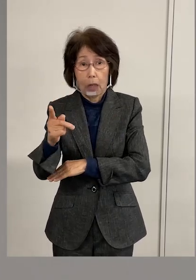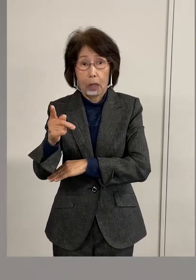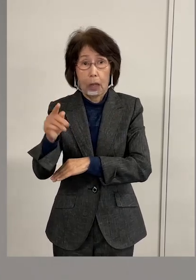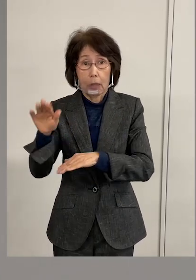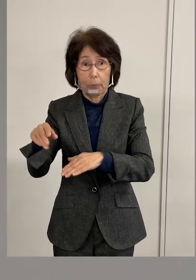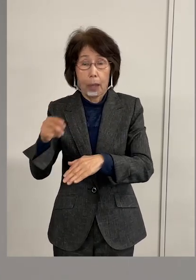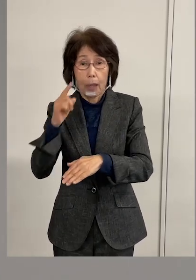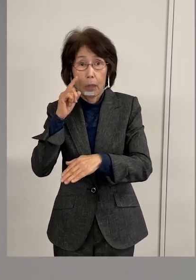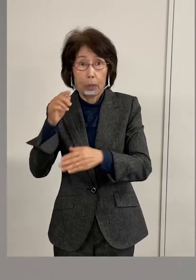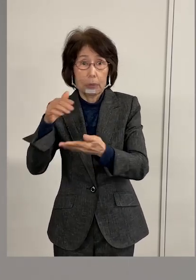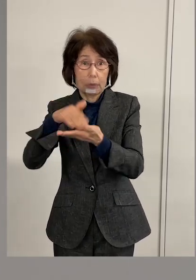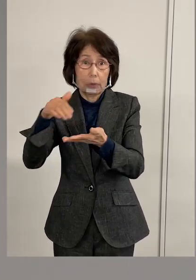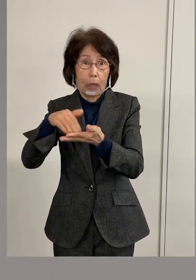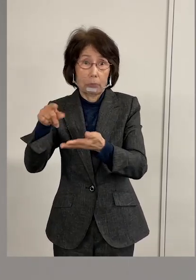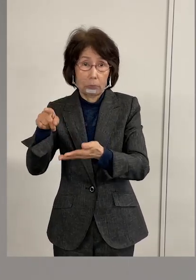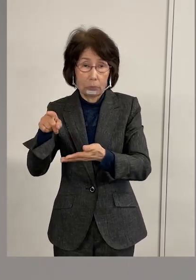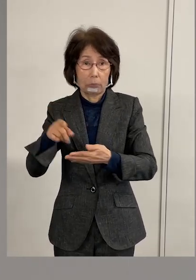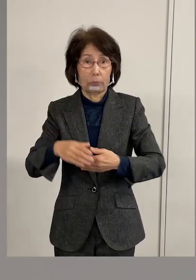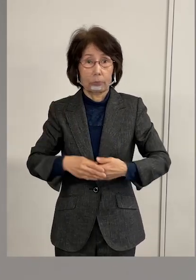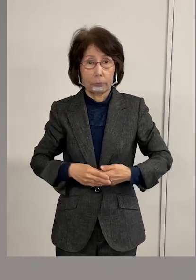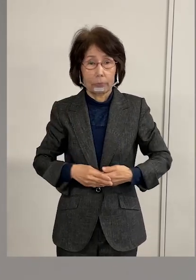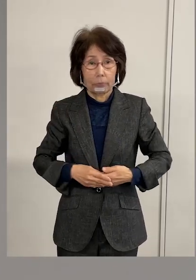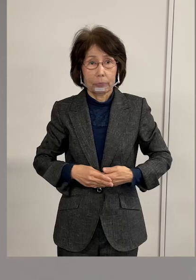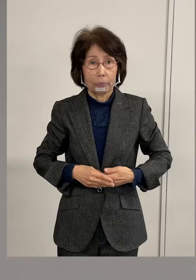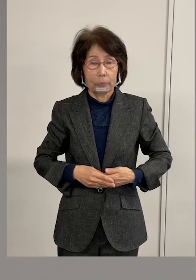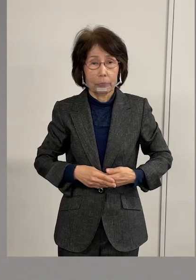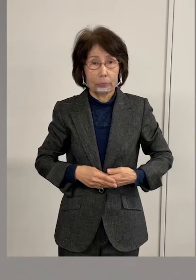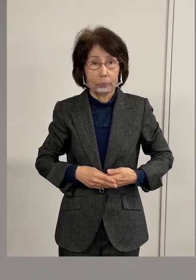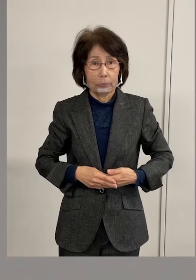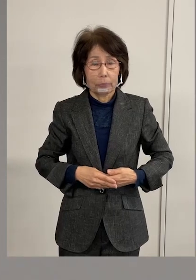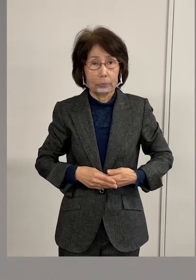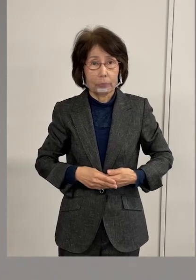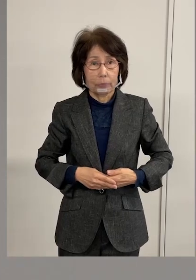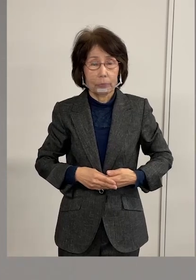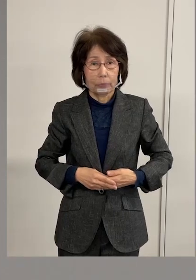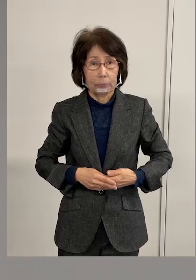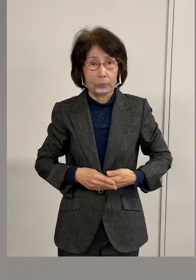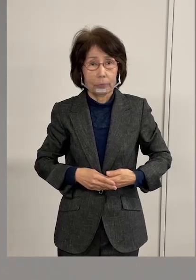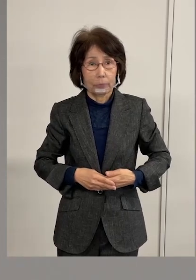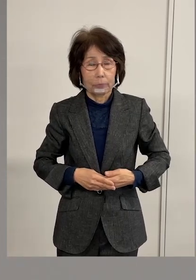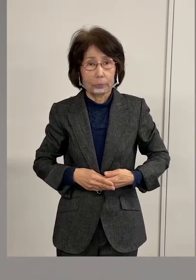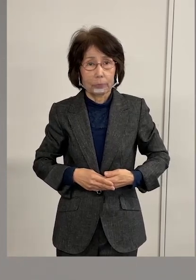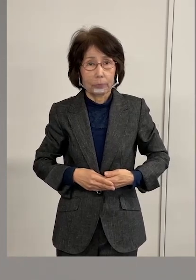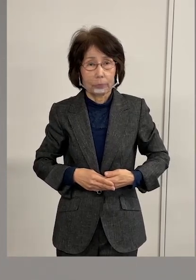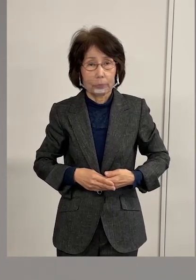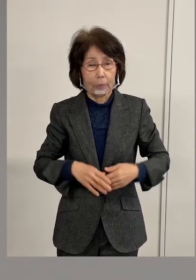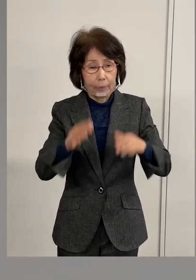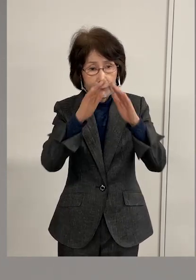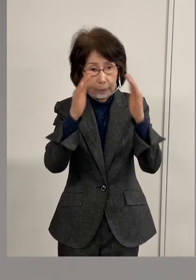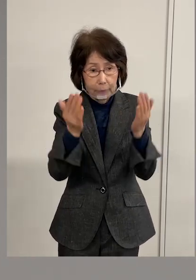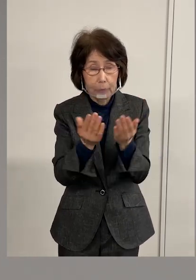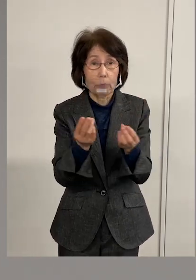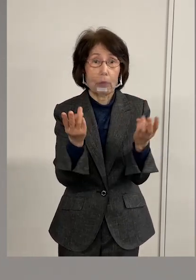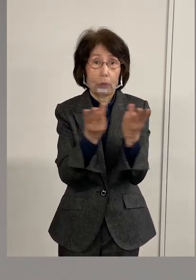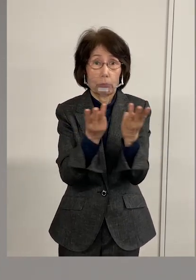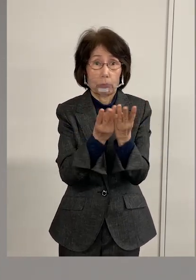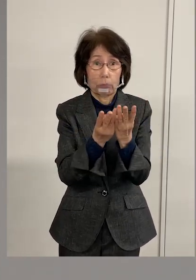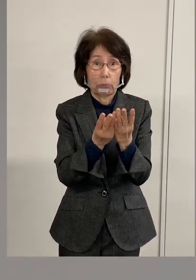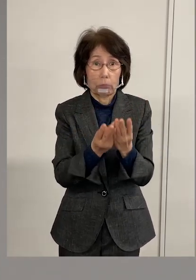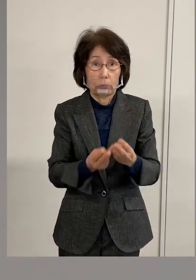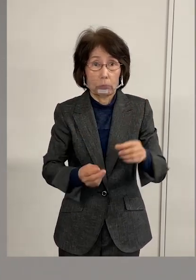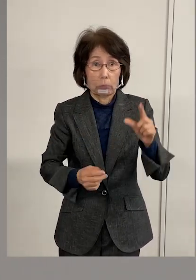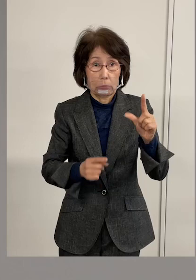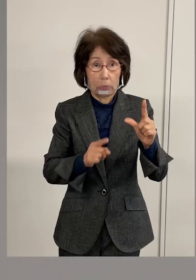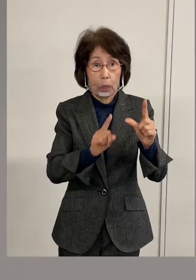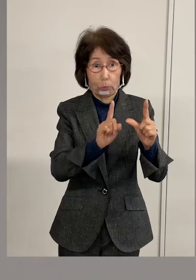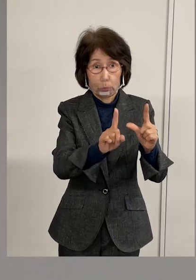と、まあ、多分これ確定値ではないと思うんですが、概数なんですけど、L1 の場